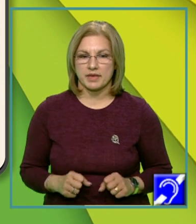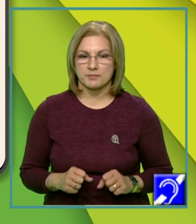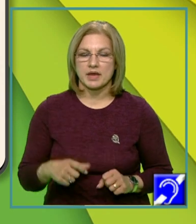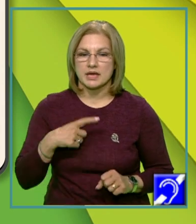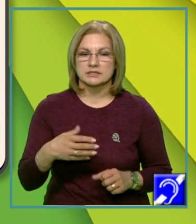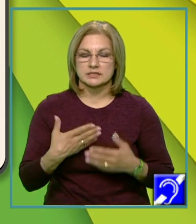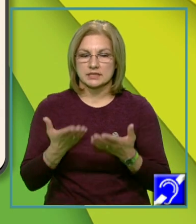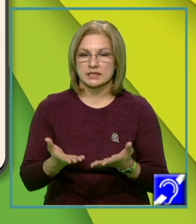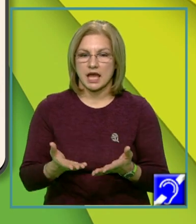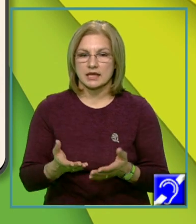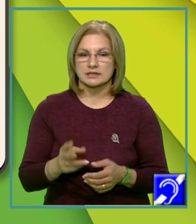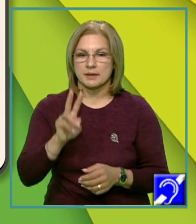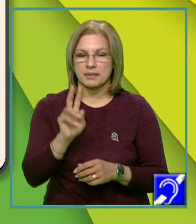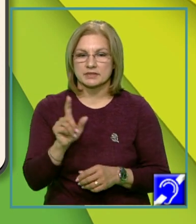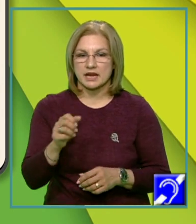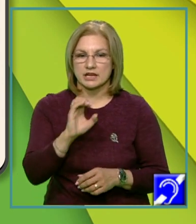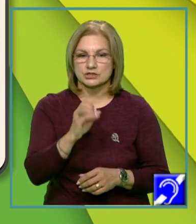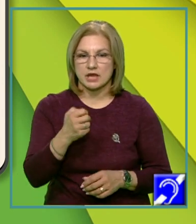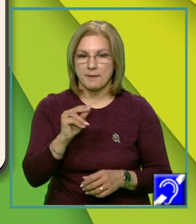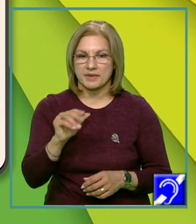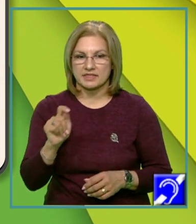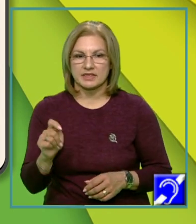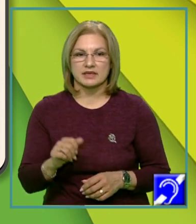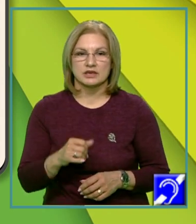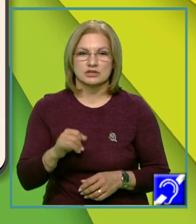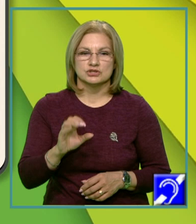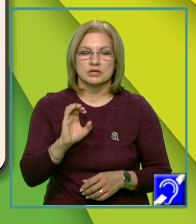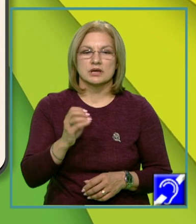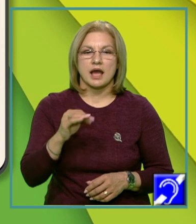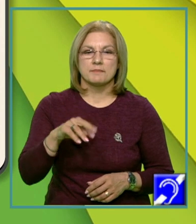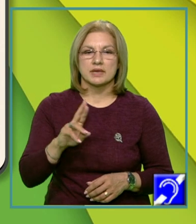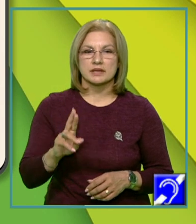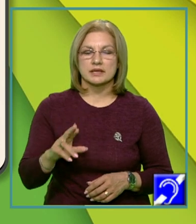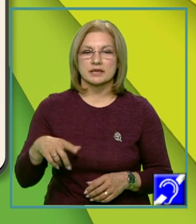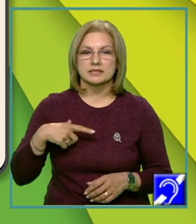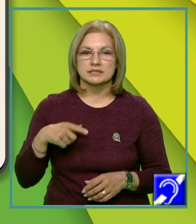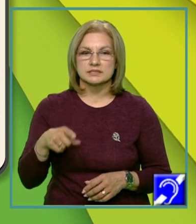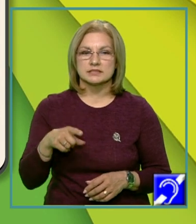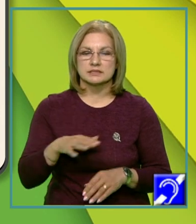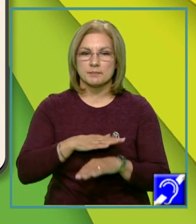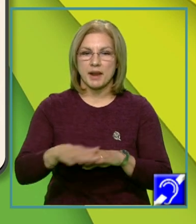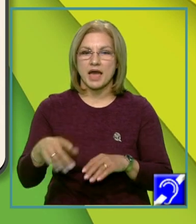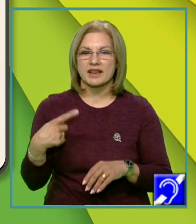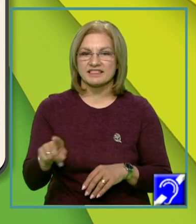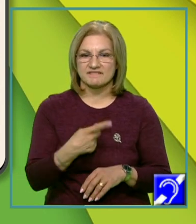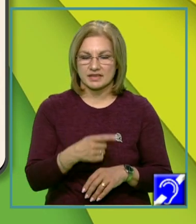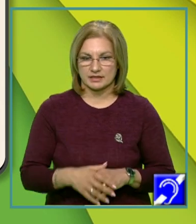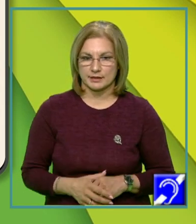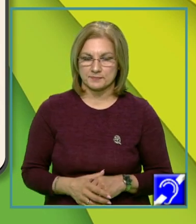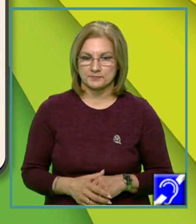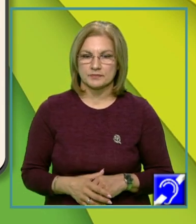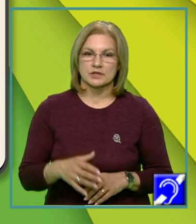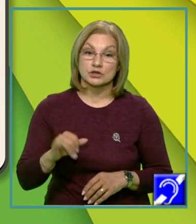sunt date pătratele ce a PT și CMR situate în plane diferite